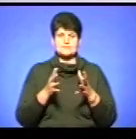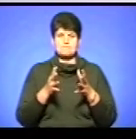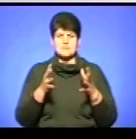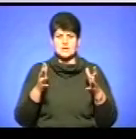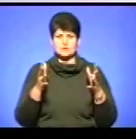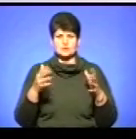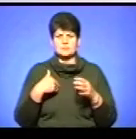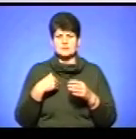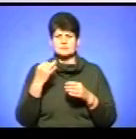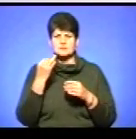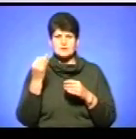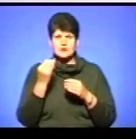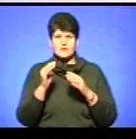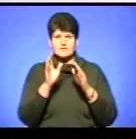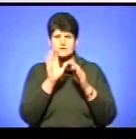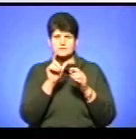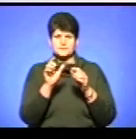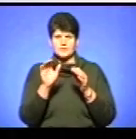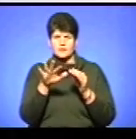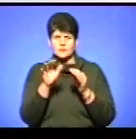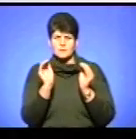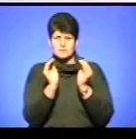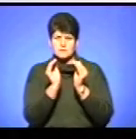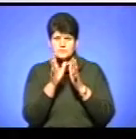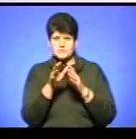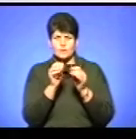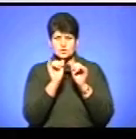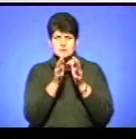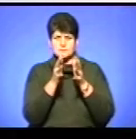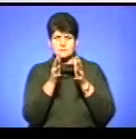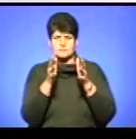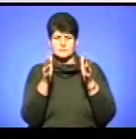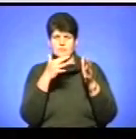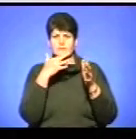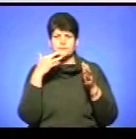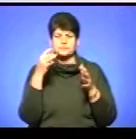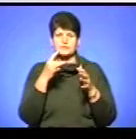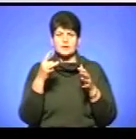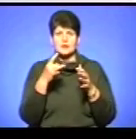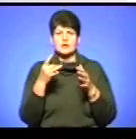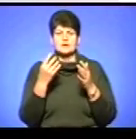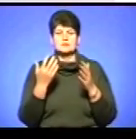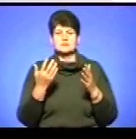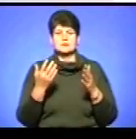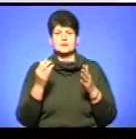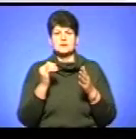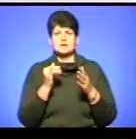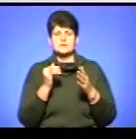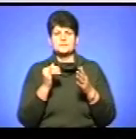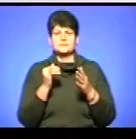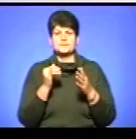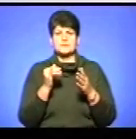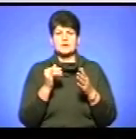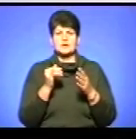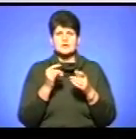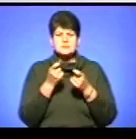якщо в нас цікавить якась окрема ділянка, ми можемо її збільшувати в енний раз, кількість разів, і